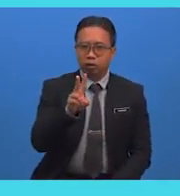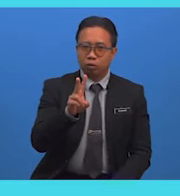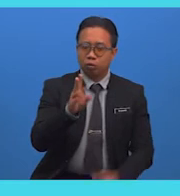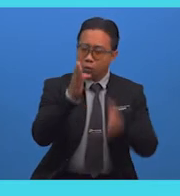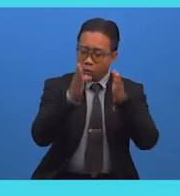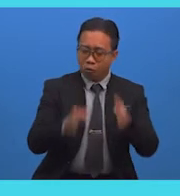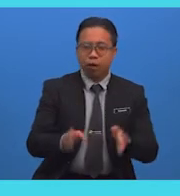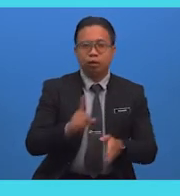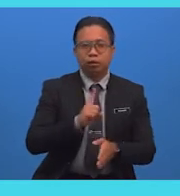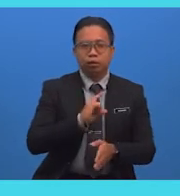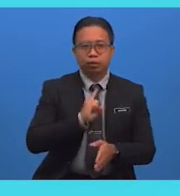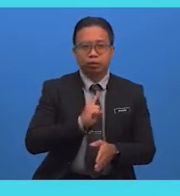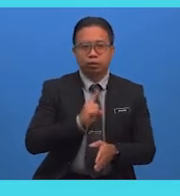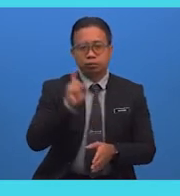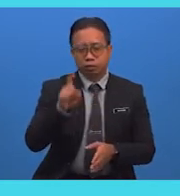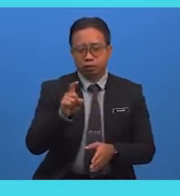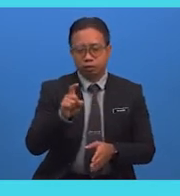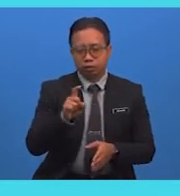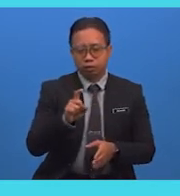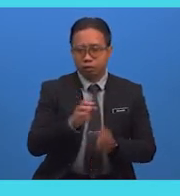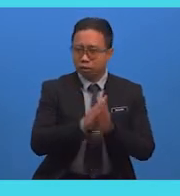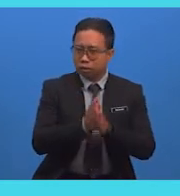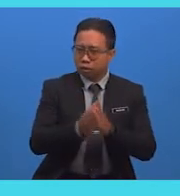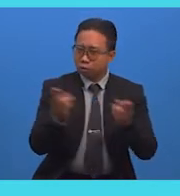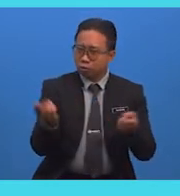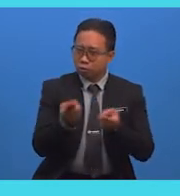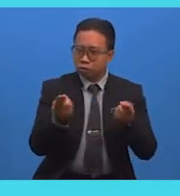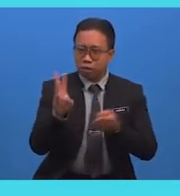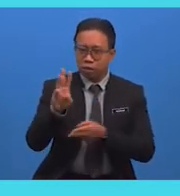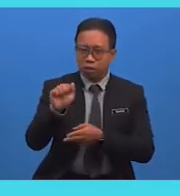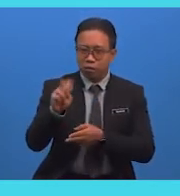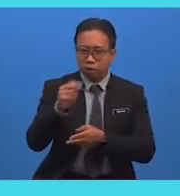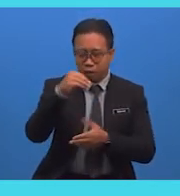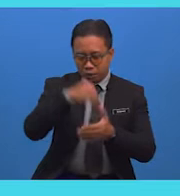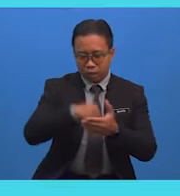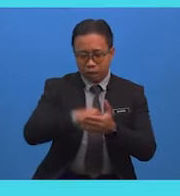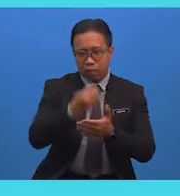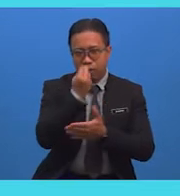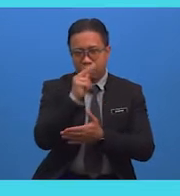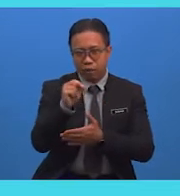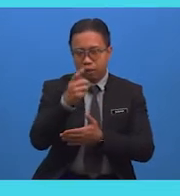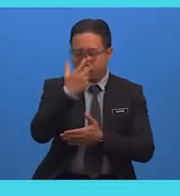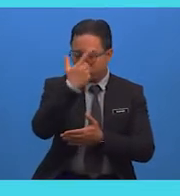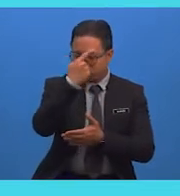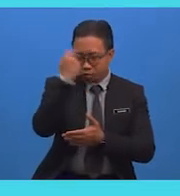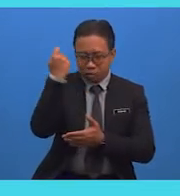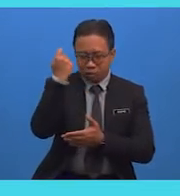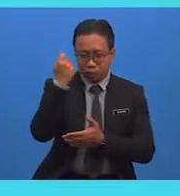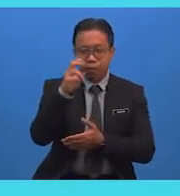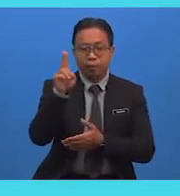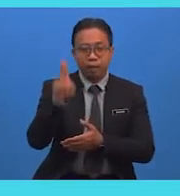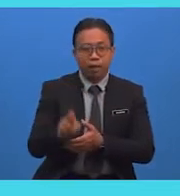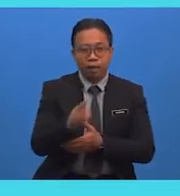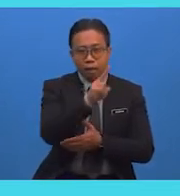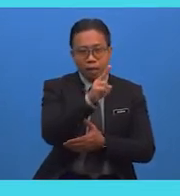Islam perlu menjadi usahawan dalam bidang industri makanan supaya kehalalan dan kualiti